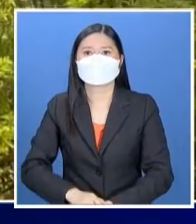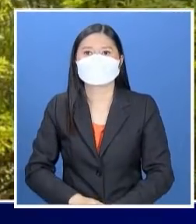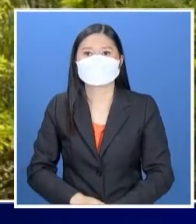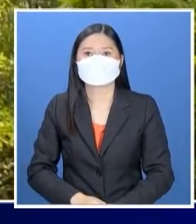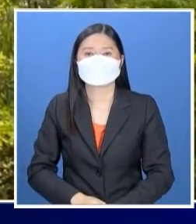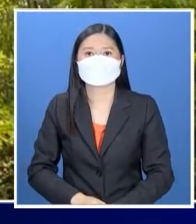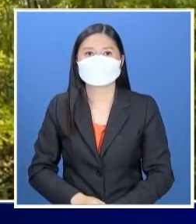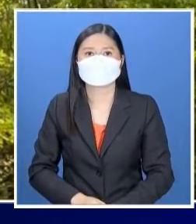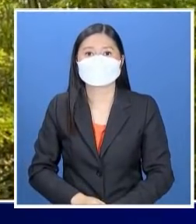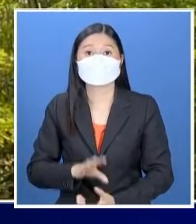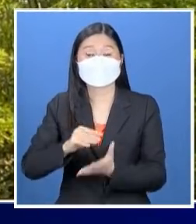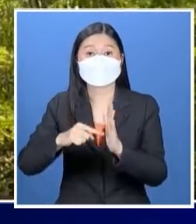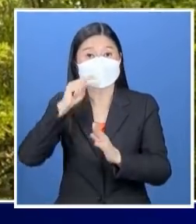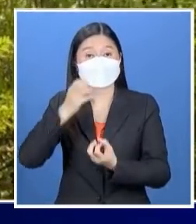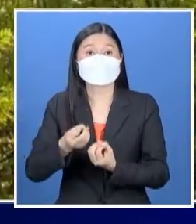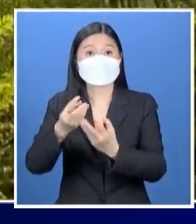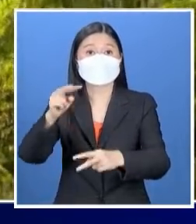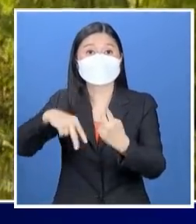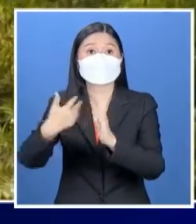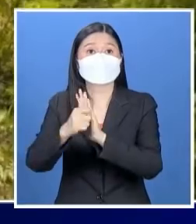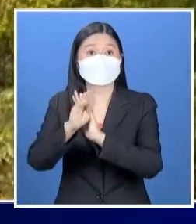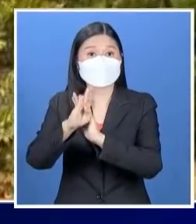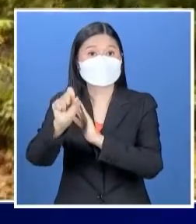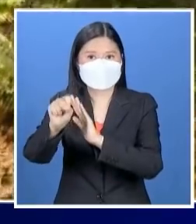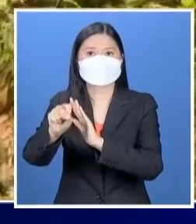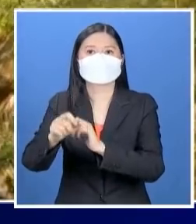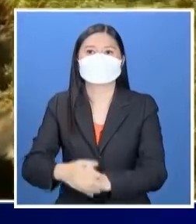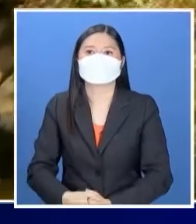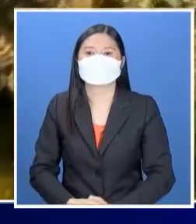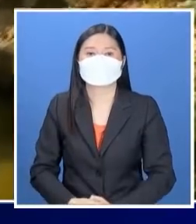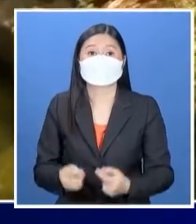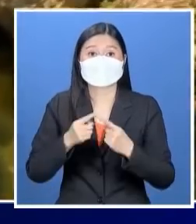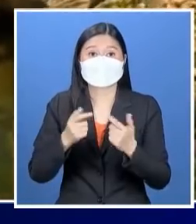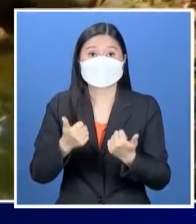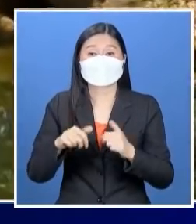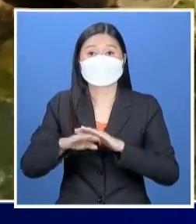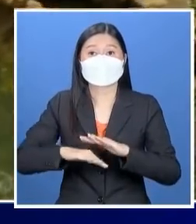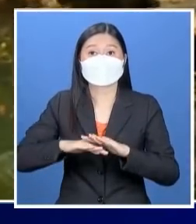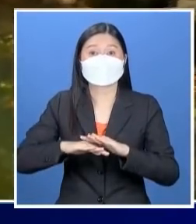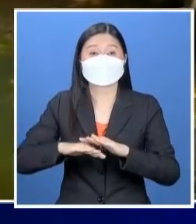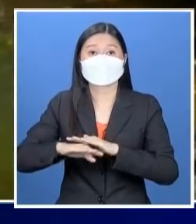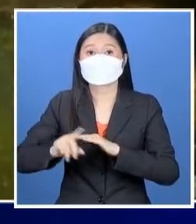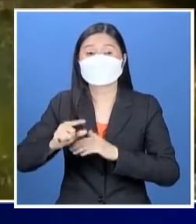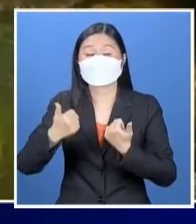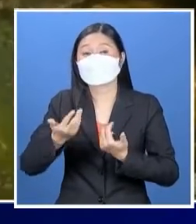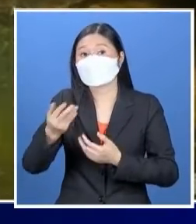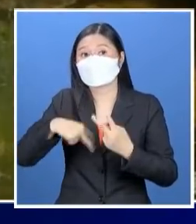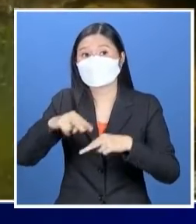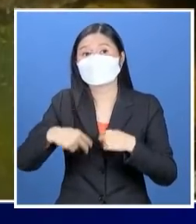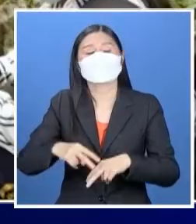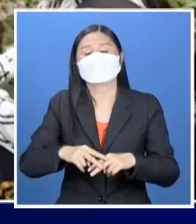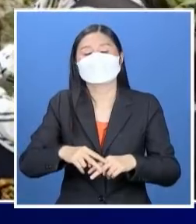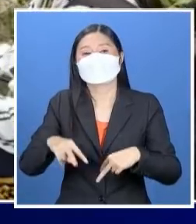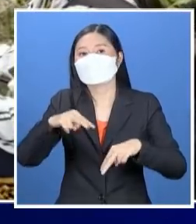ครับหมายถึงจะขึ้นไปเก็บตัวอย่างน้ำแล้วก็ส่งไปตรวจที่อุบลใช่ไหม ใช่ครับแต่ว่าในเบื้องต้นเนี่ยเราจะขอตรวจแบบหย